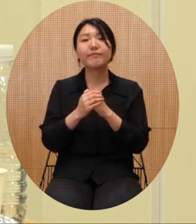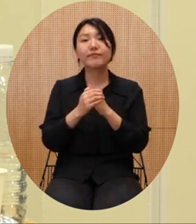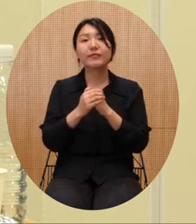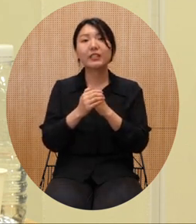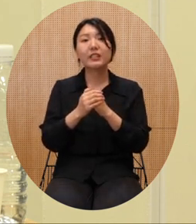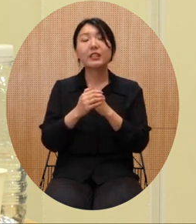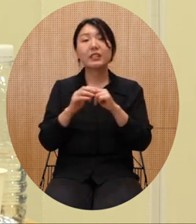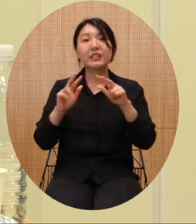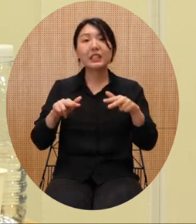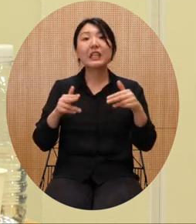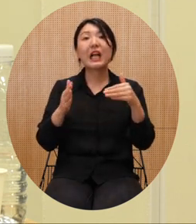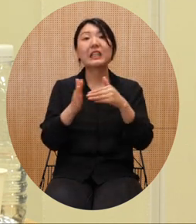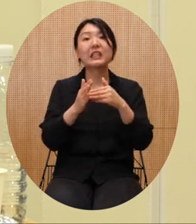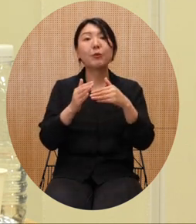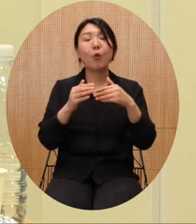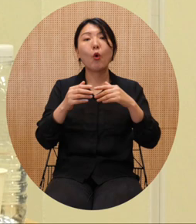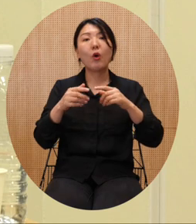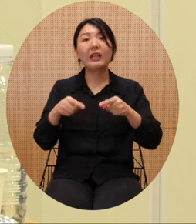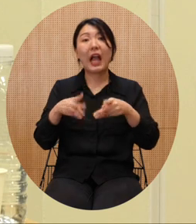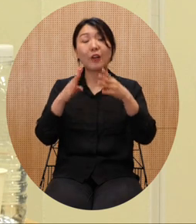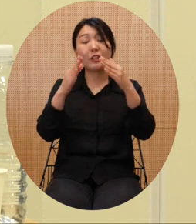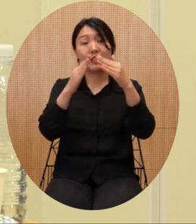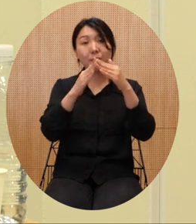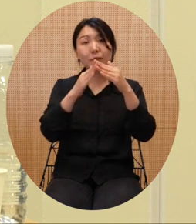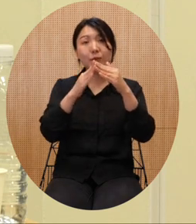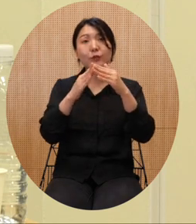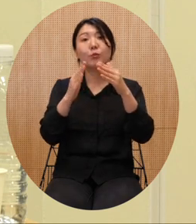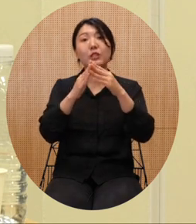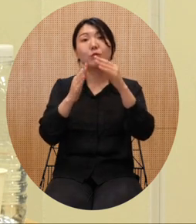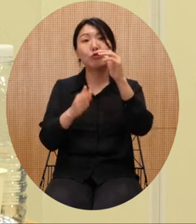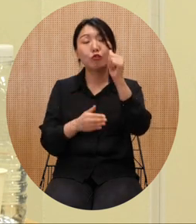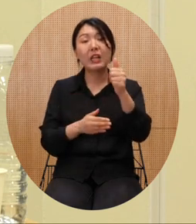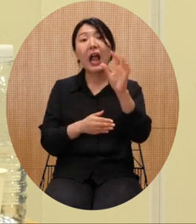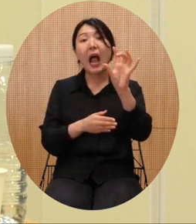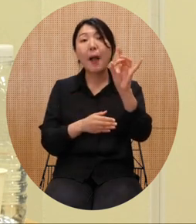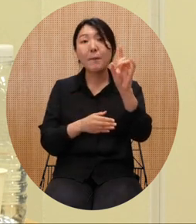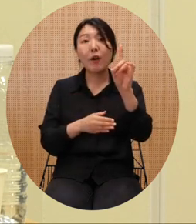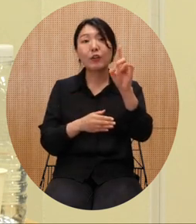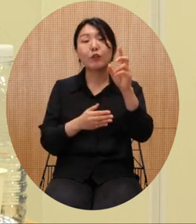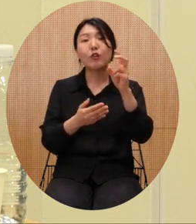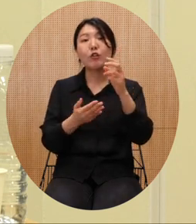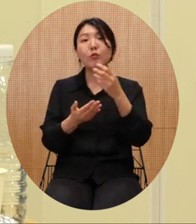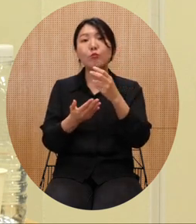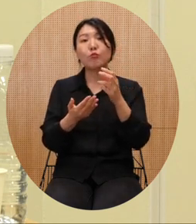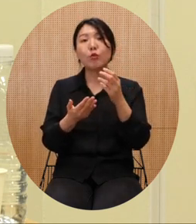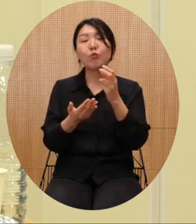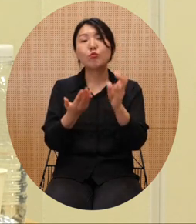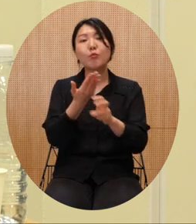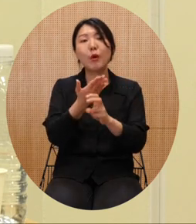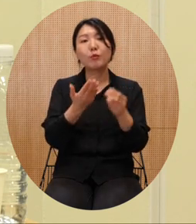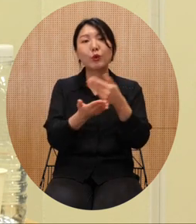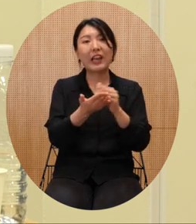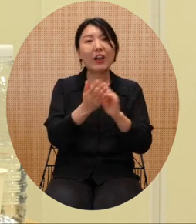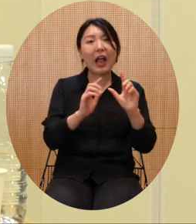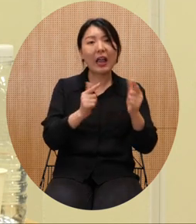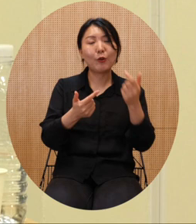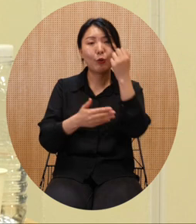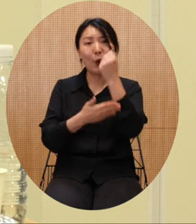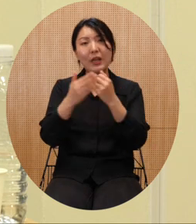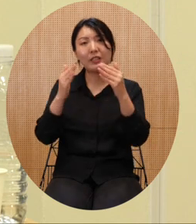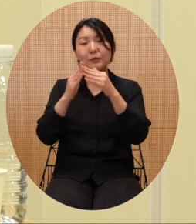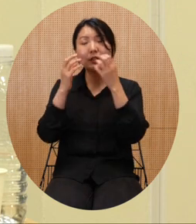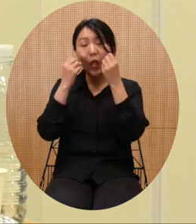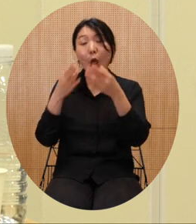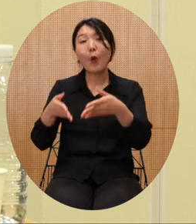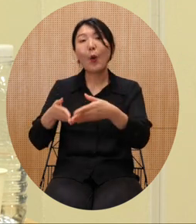지금같이 원룸 다가구 주택이어서 주입주인이 한 사람이기 때문에 불법 쪼개는 게 아니라 노후화된 주택을 다시 지을